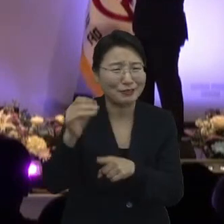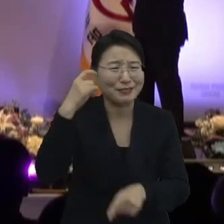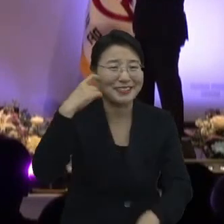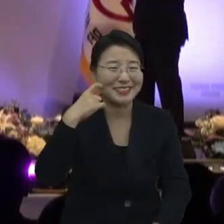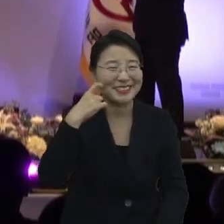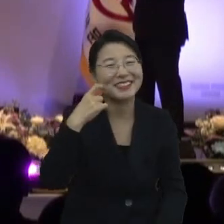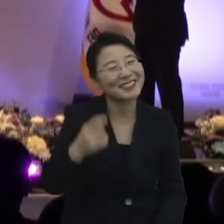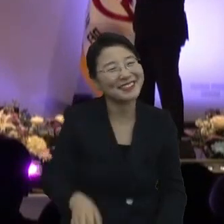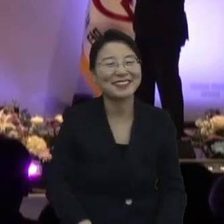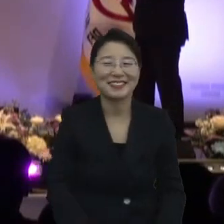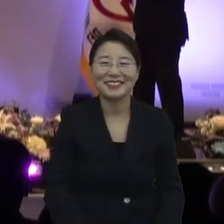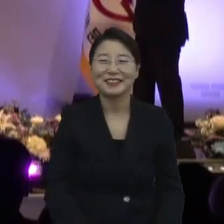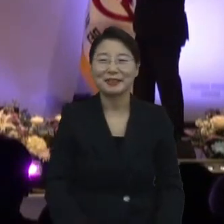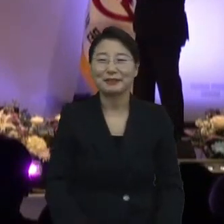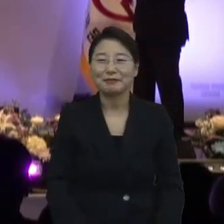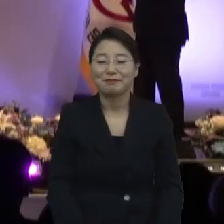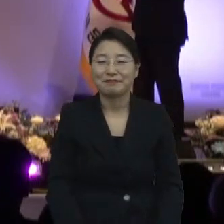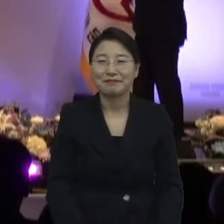돼서